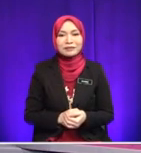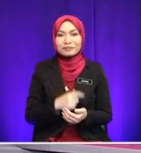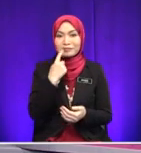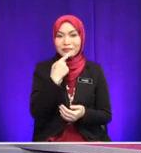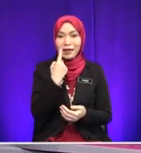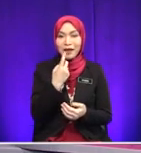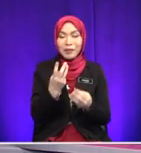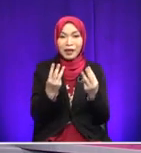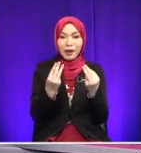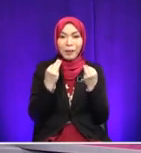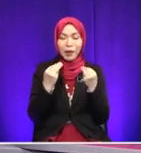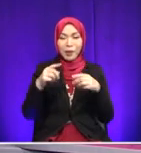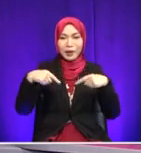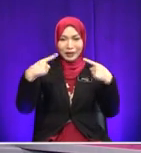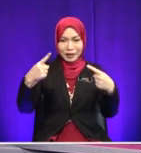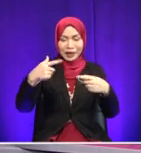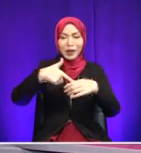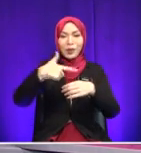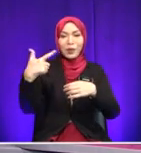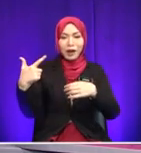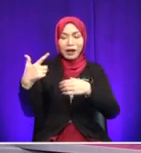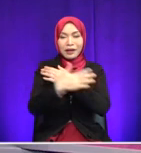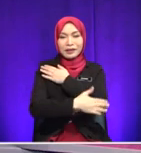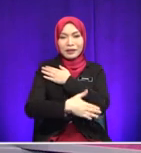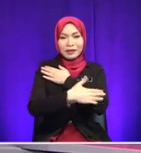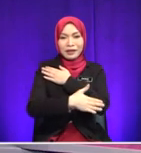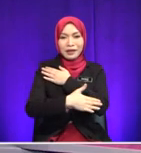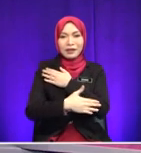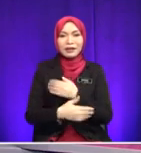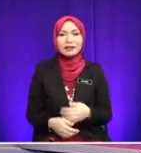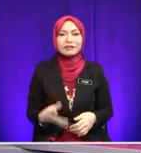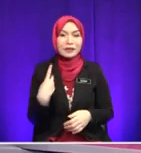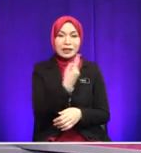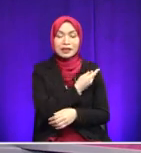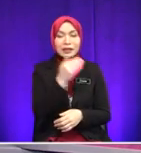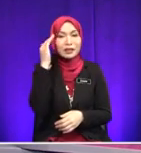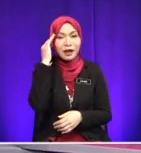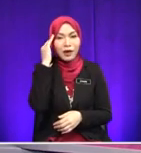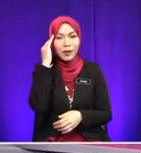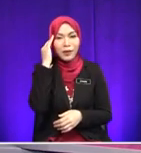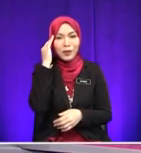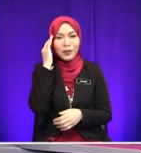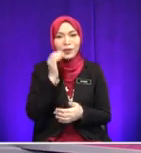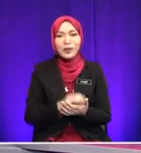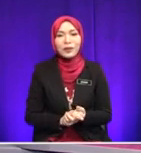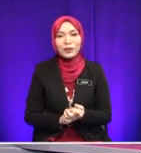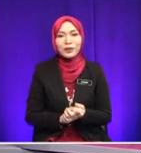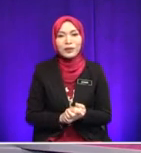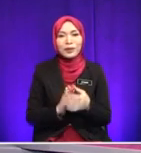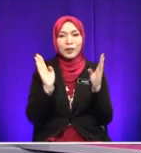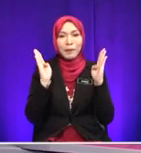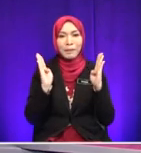berangan-angan nak pergi luar negara? Jadi kita dah tahu dah. Badan yang menjaga kebajikan kita di luar negara. Contoh pergi melancong,